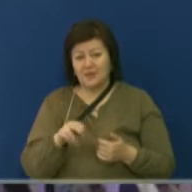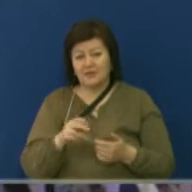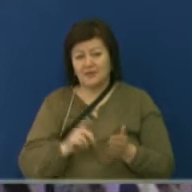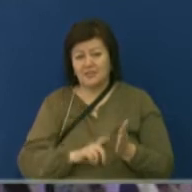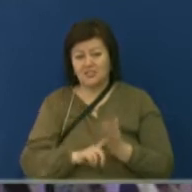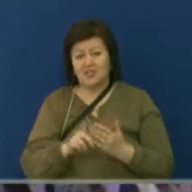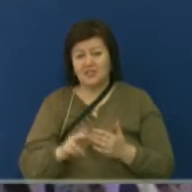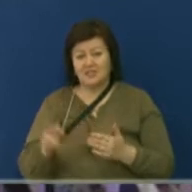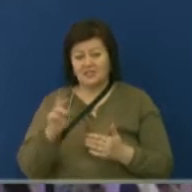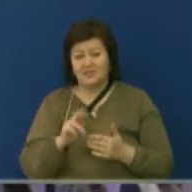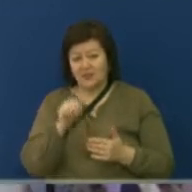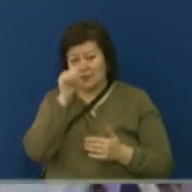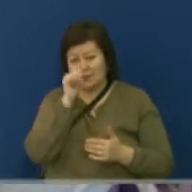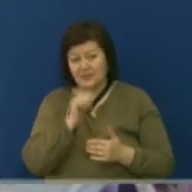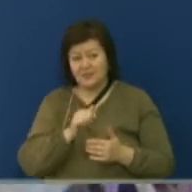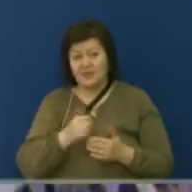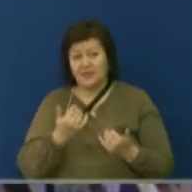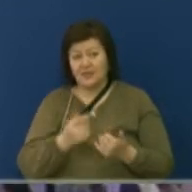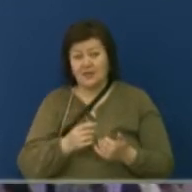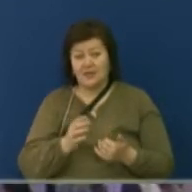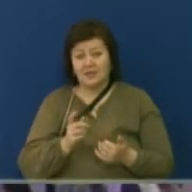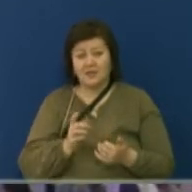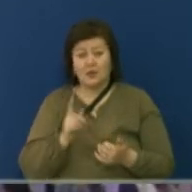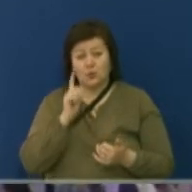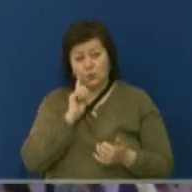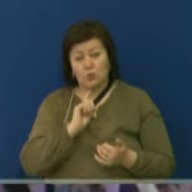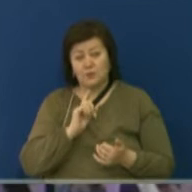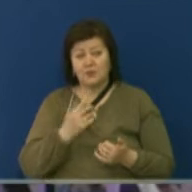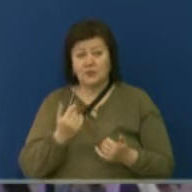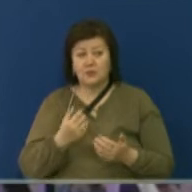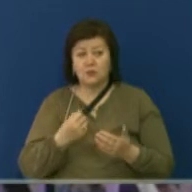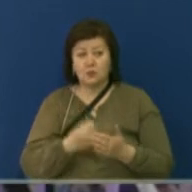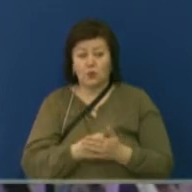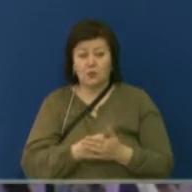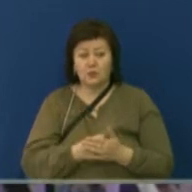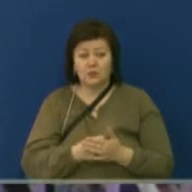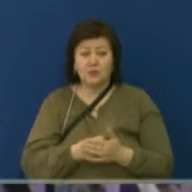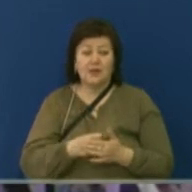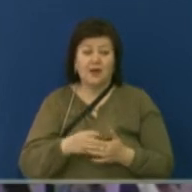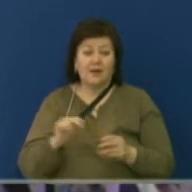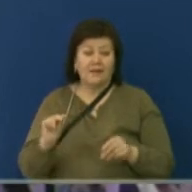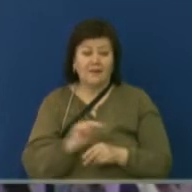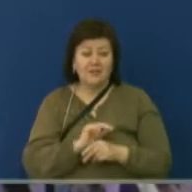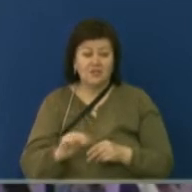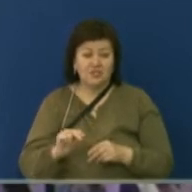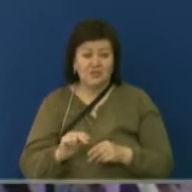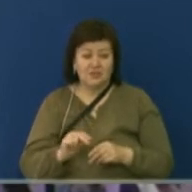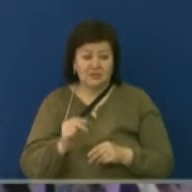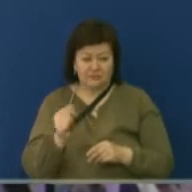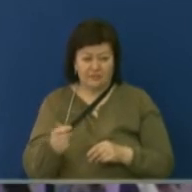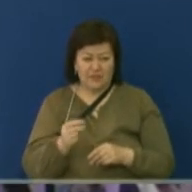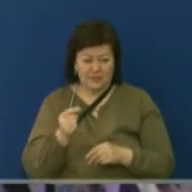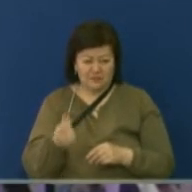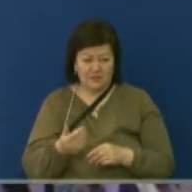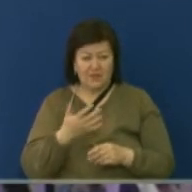января месяца этого года. И знаете, это очень выгодно, потому что до этого я лечилась, оплачивала очень много анализов